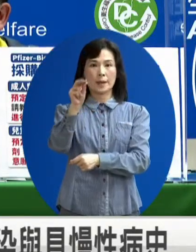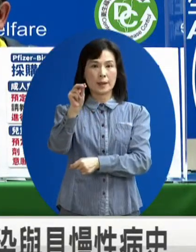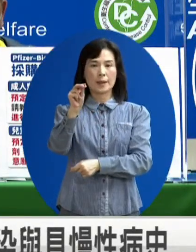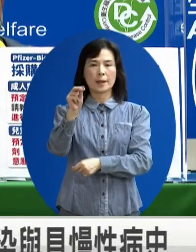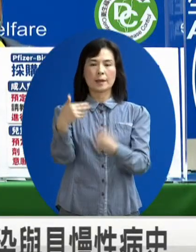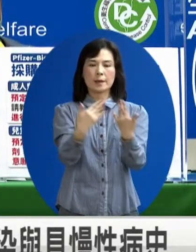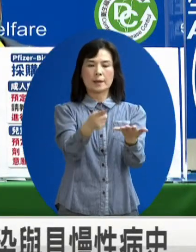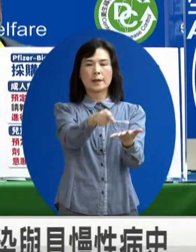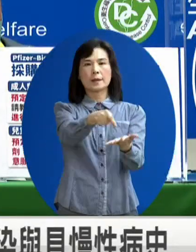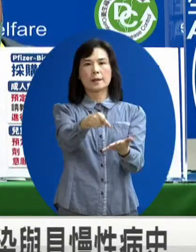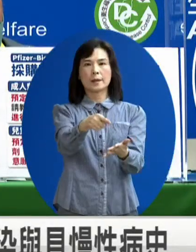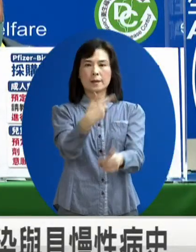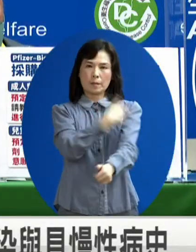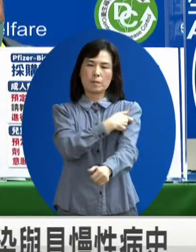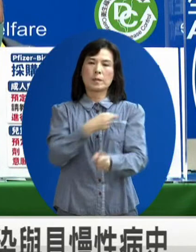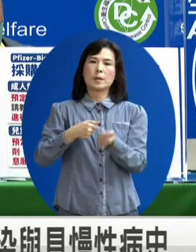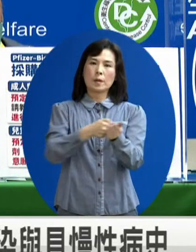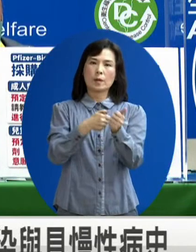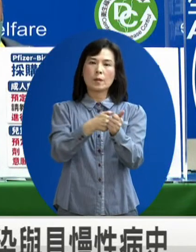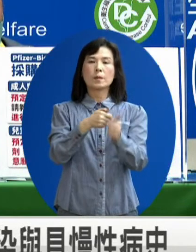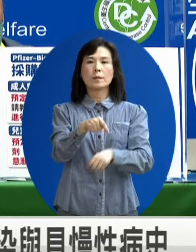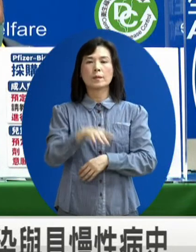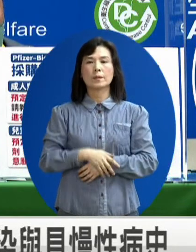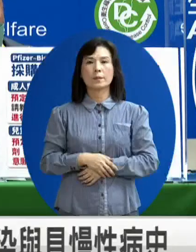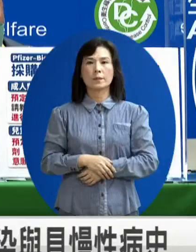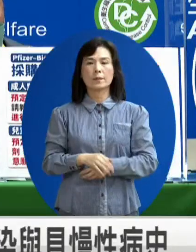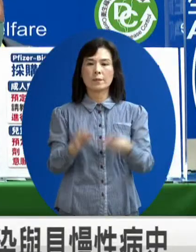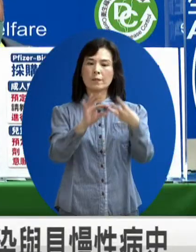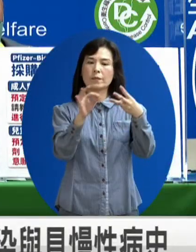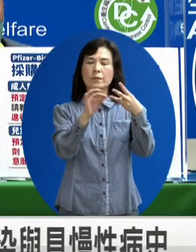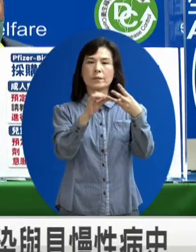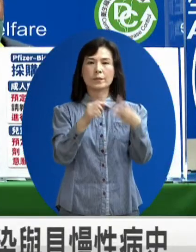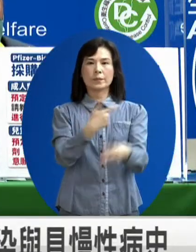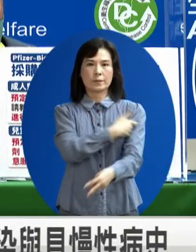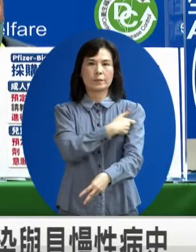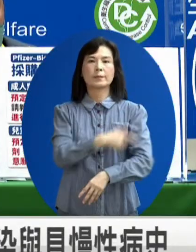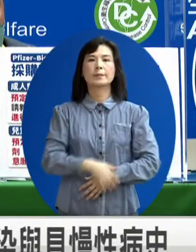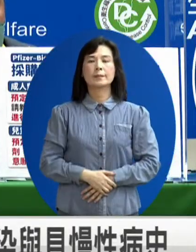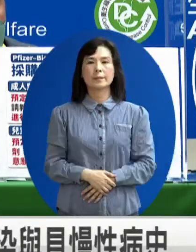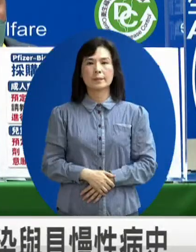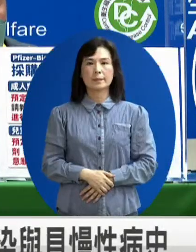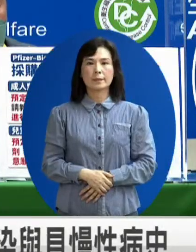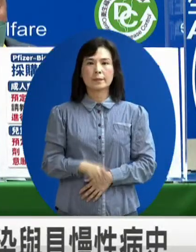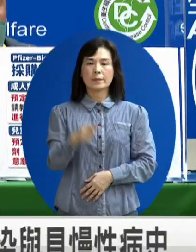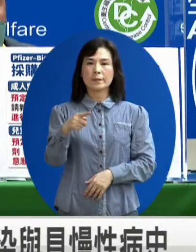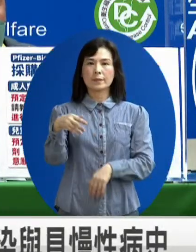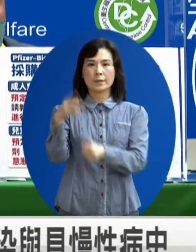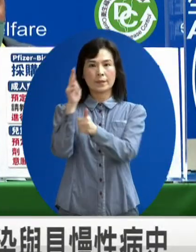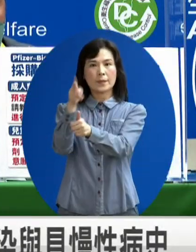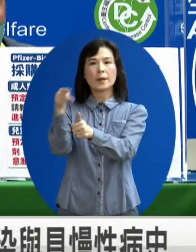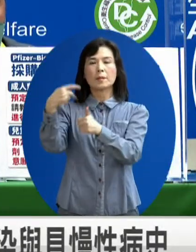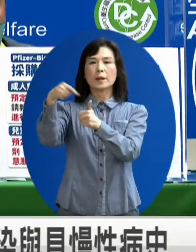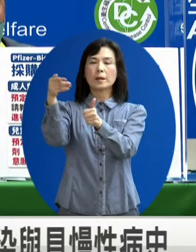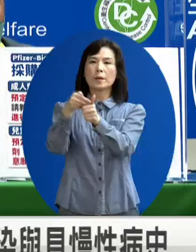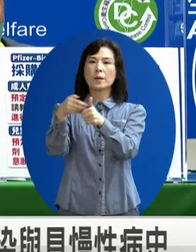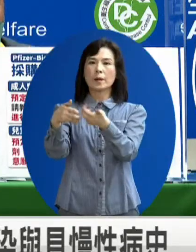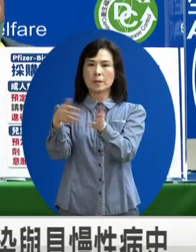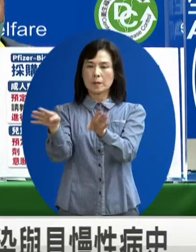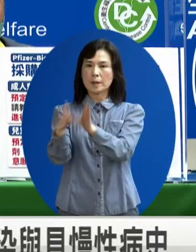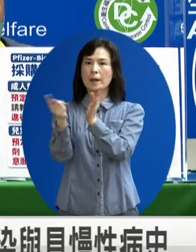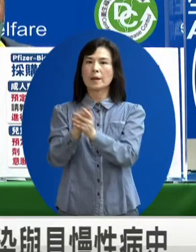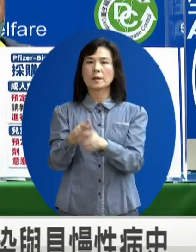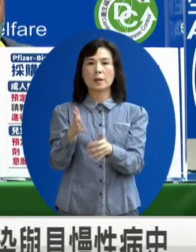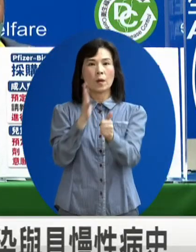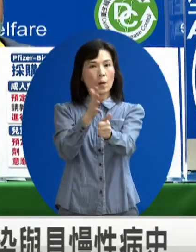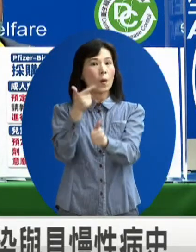年打他的一个追加剂，就是他第三剂。所以这位请教育部来启动家长的意愿